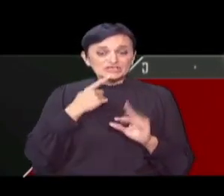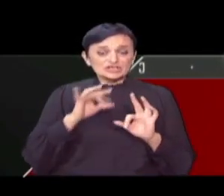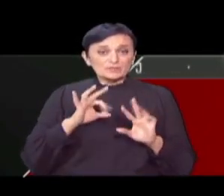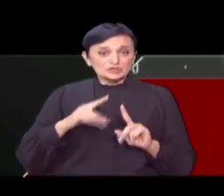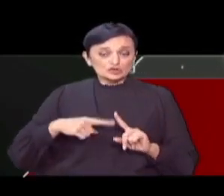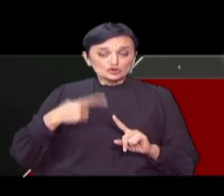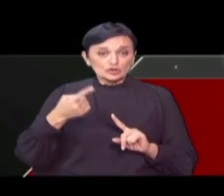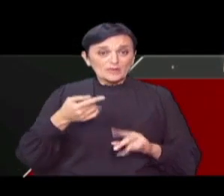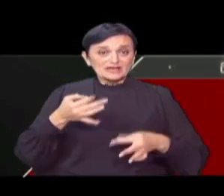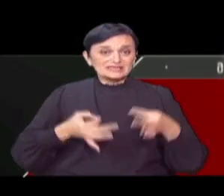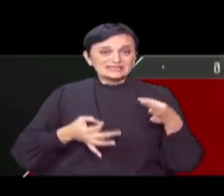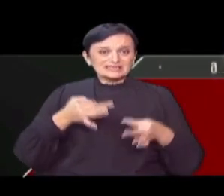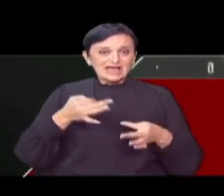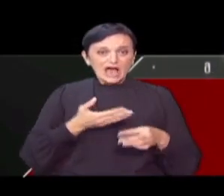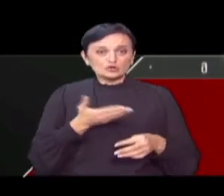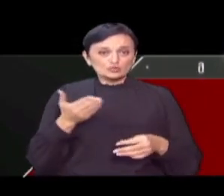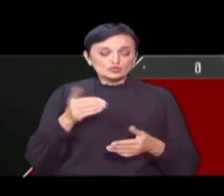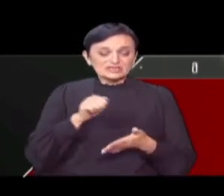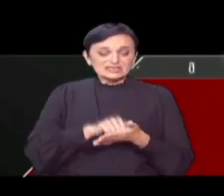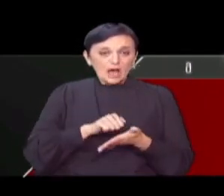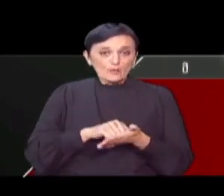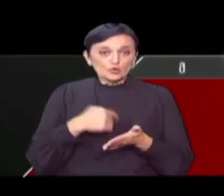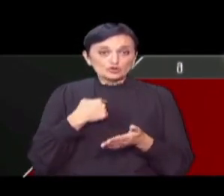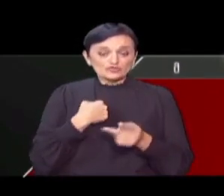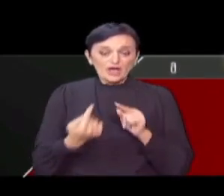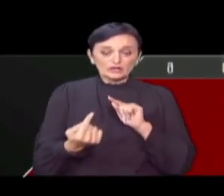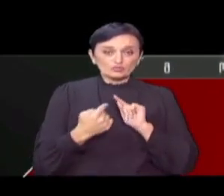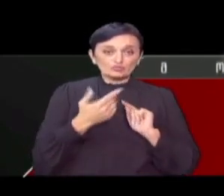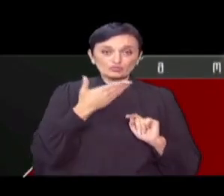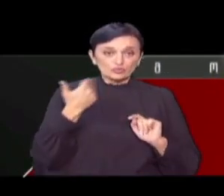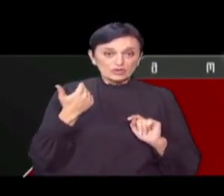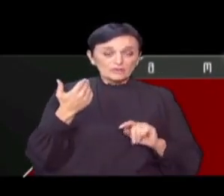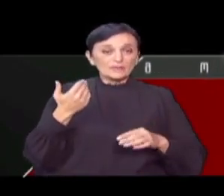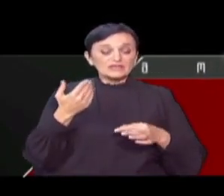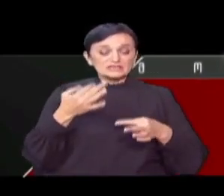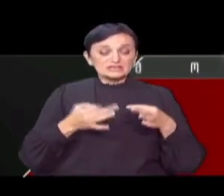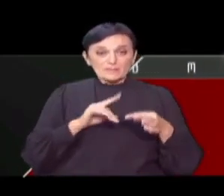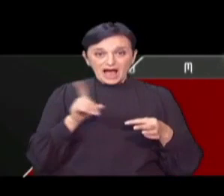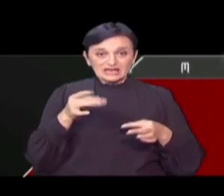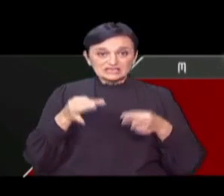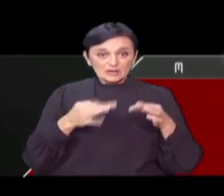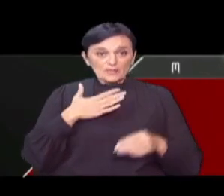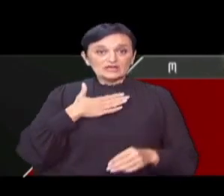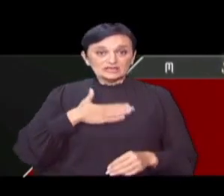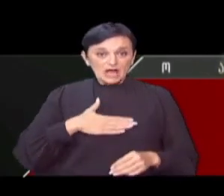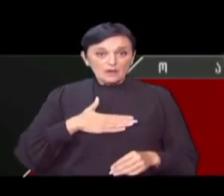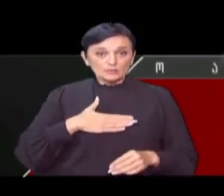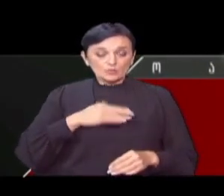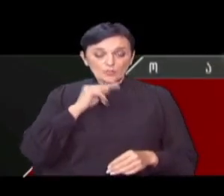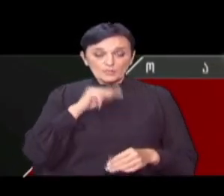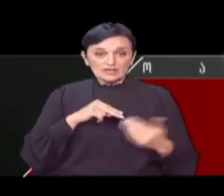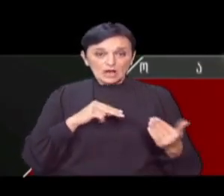შემდეგ სასამართლოს არანაირი საფუძველი ჩვენი აცილების არ გააჩნდა, მაგრამ სასამართლომ დაახმახობილა ბრალდების მხარის